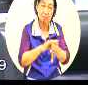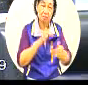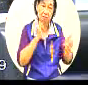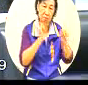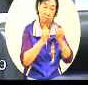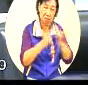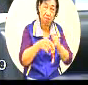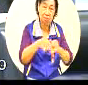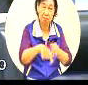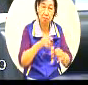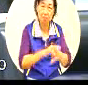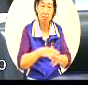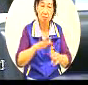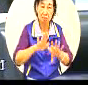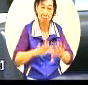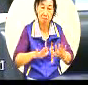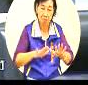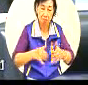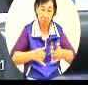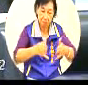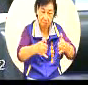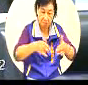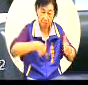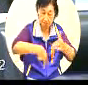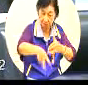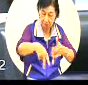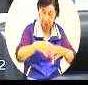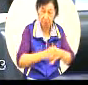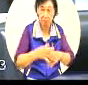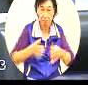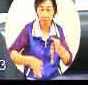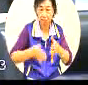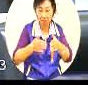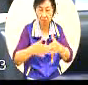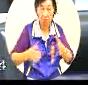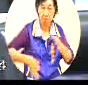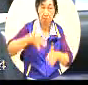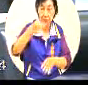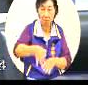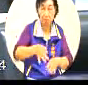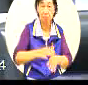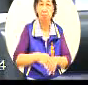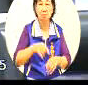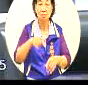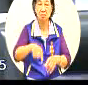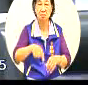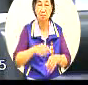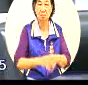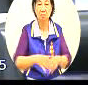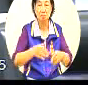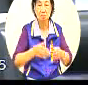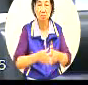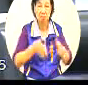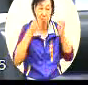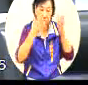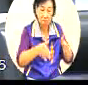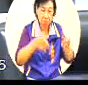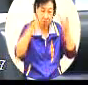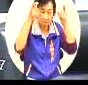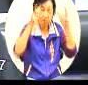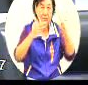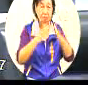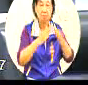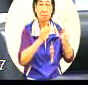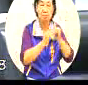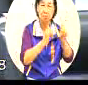钱，所以民众歹势你乖乖要交钱。这个逻辑对我们高雄市民来讲是讲不过去的，所以本席这边要具